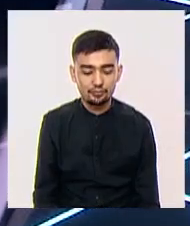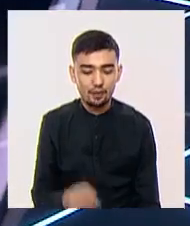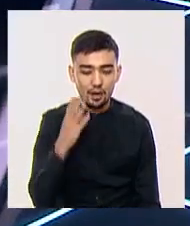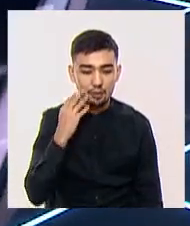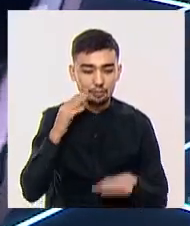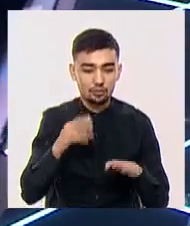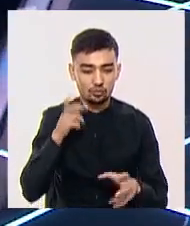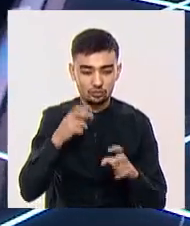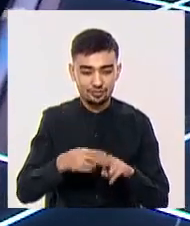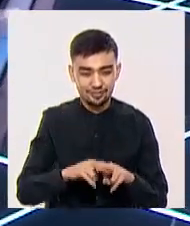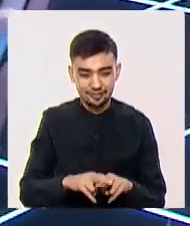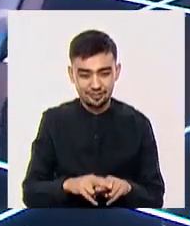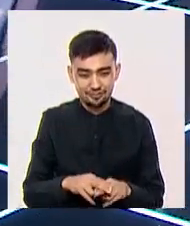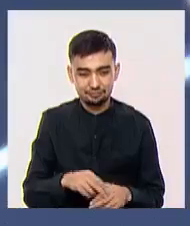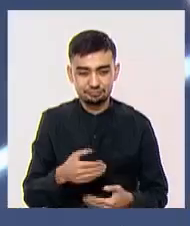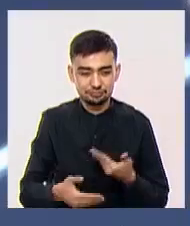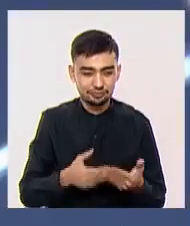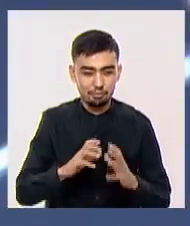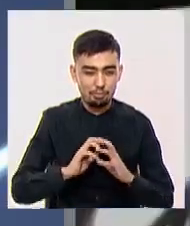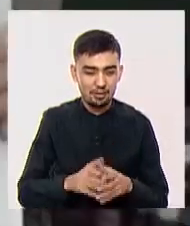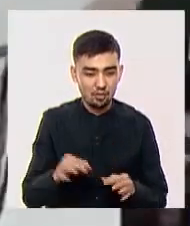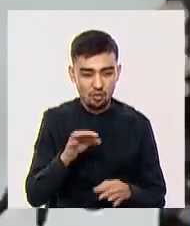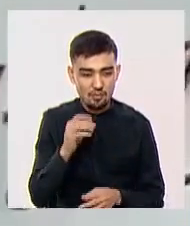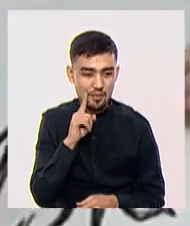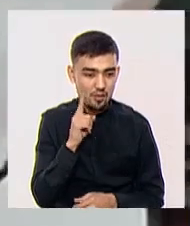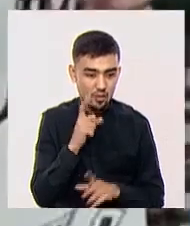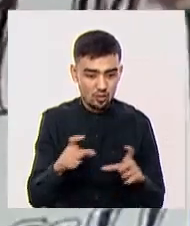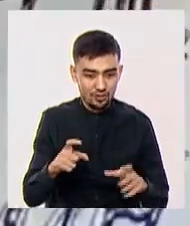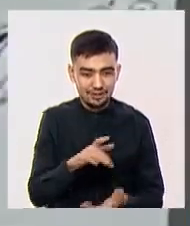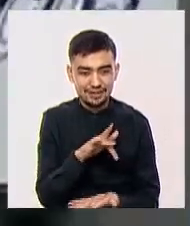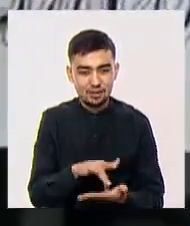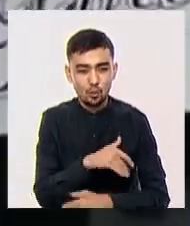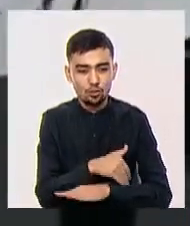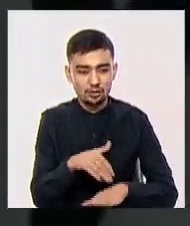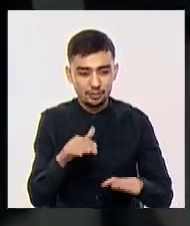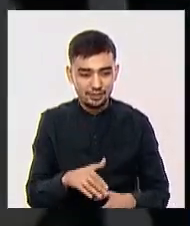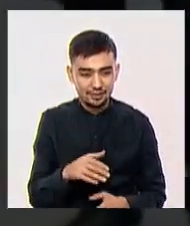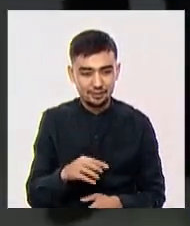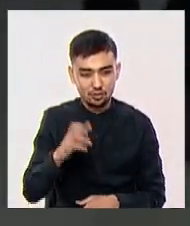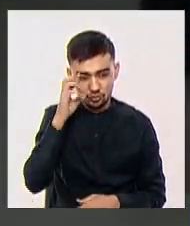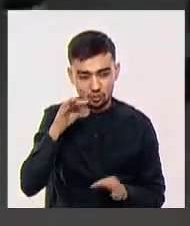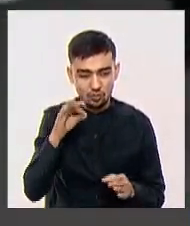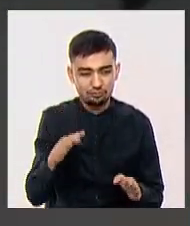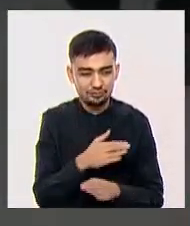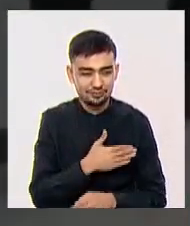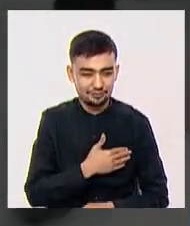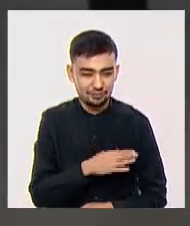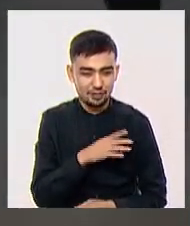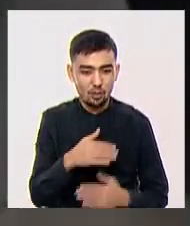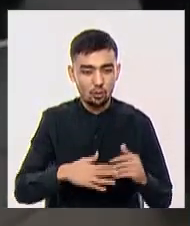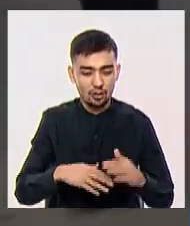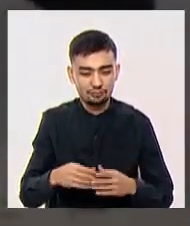В Алматы студенты организовали марш мира. Молодые люди прошлись по центральным улицам и пели государственный гимн. В руках они